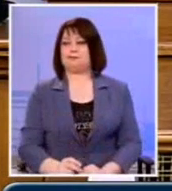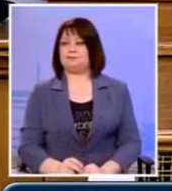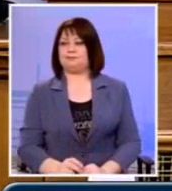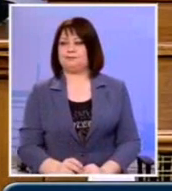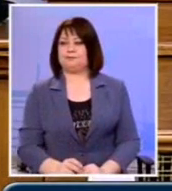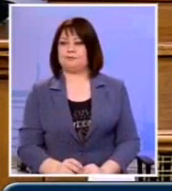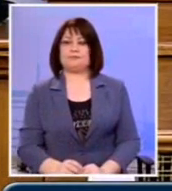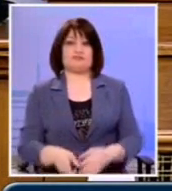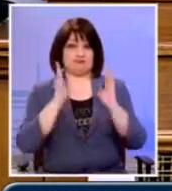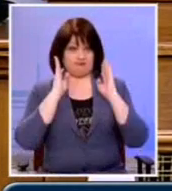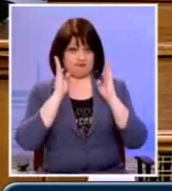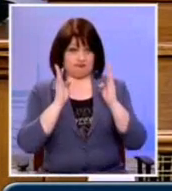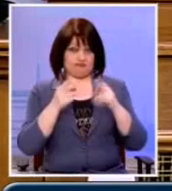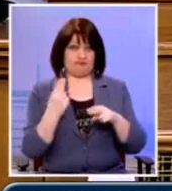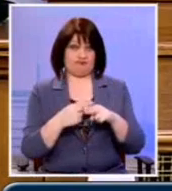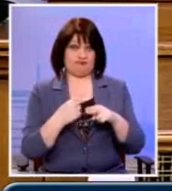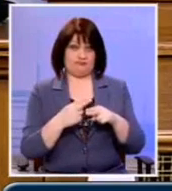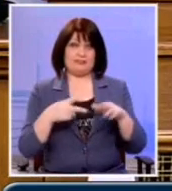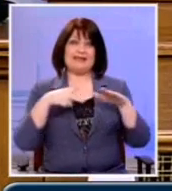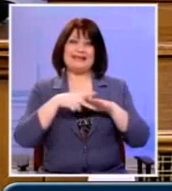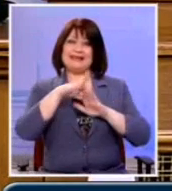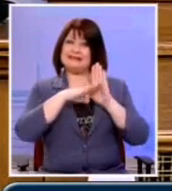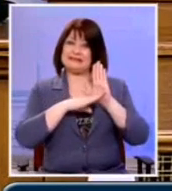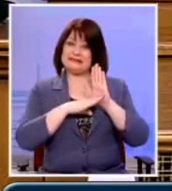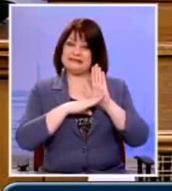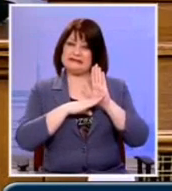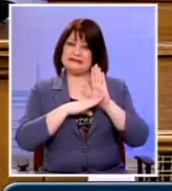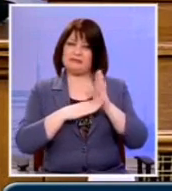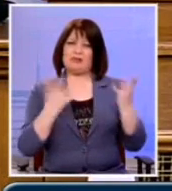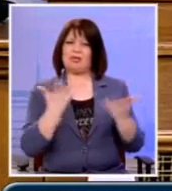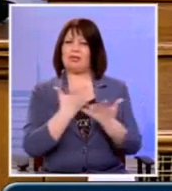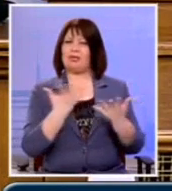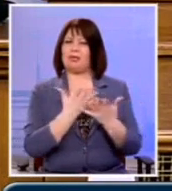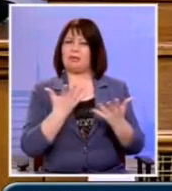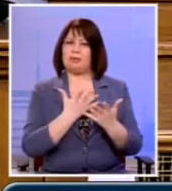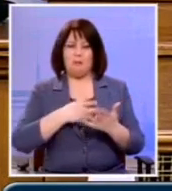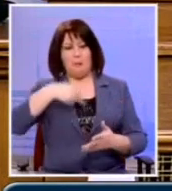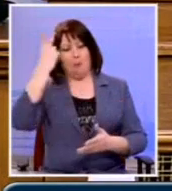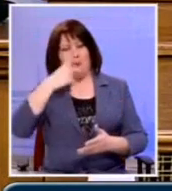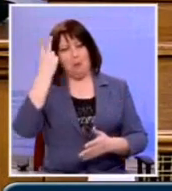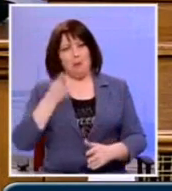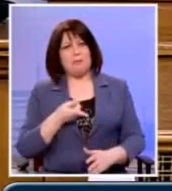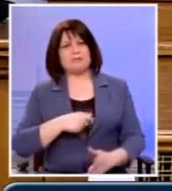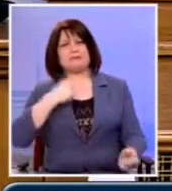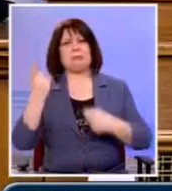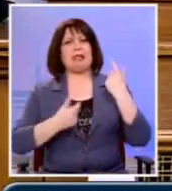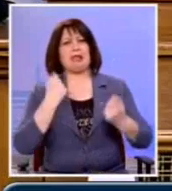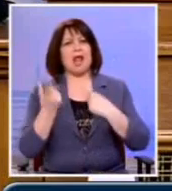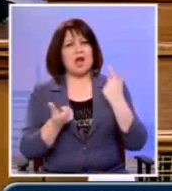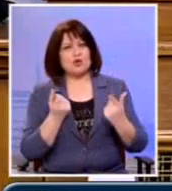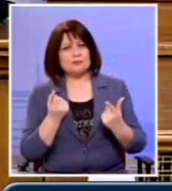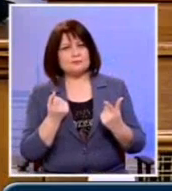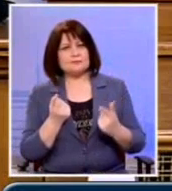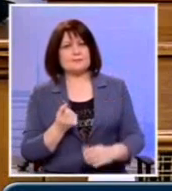Με κύριο Μοχλό, ένα τραπεζικό σύστημα αδιαφανές, ανεξέλεγκτο, σπάταλο,